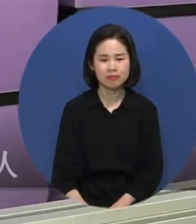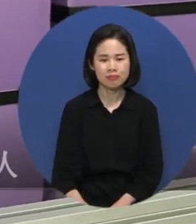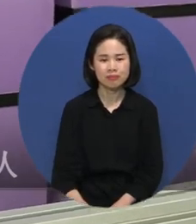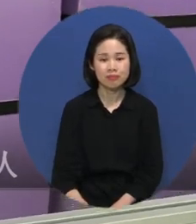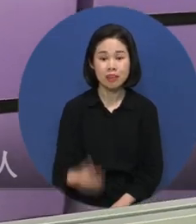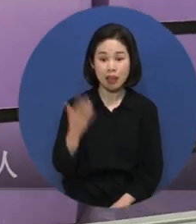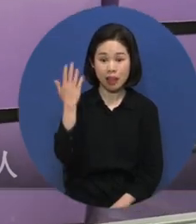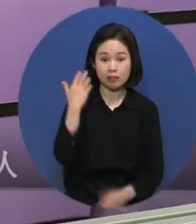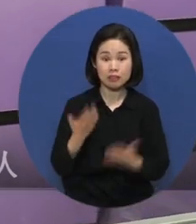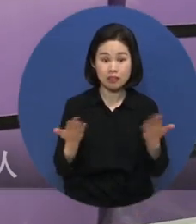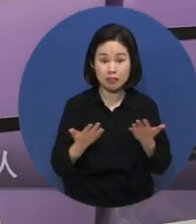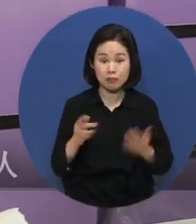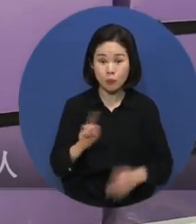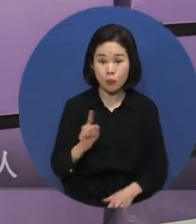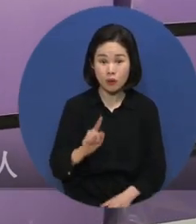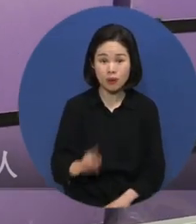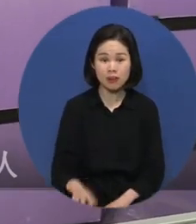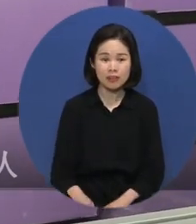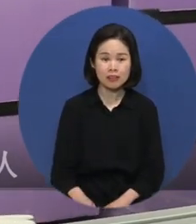이전에는 어떤 일 하셨어요?